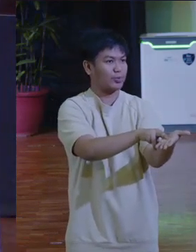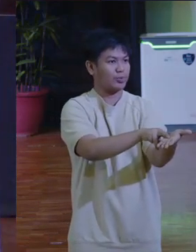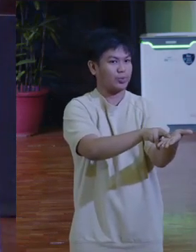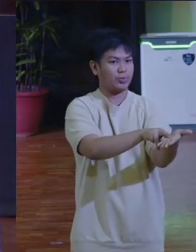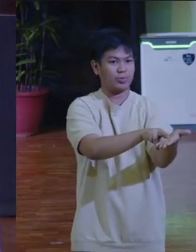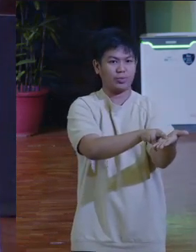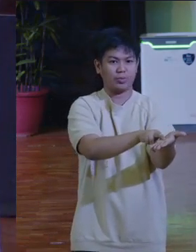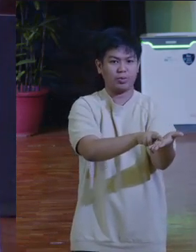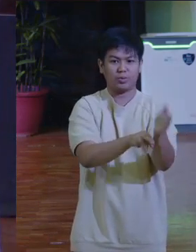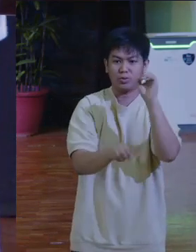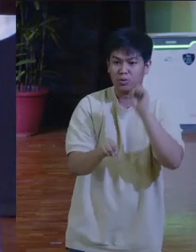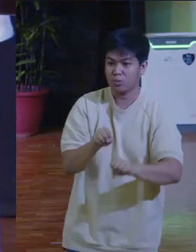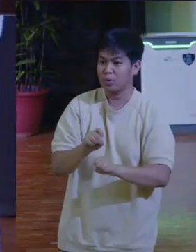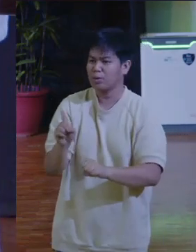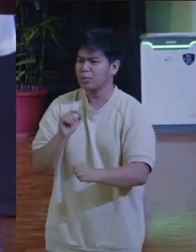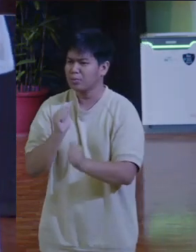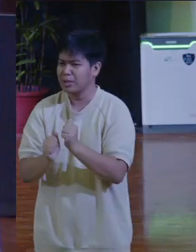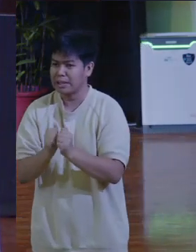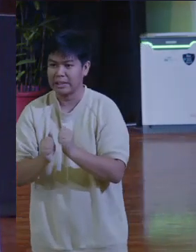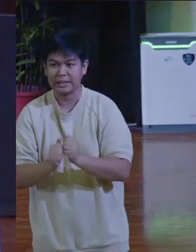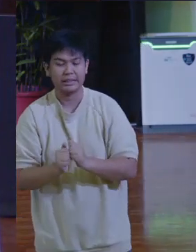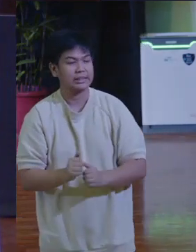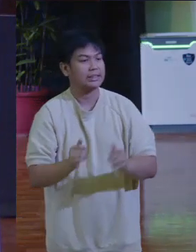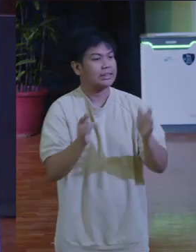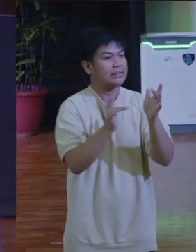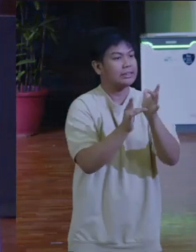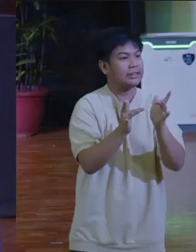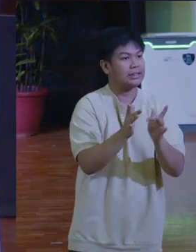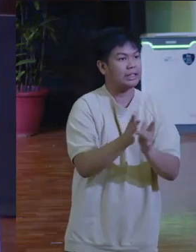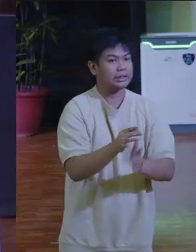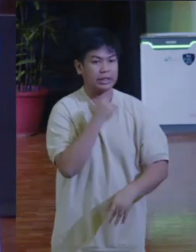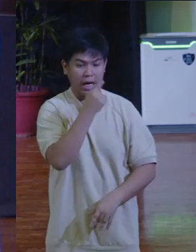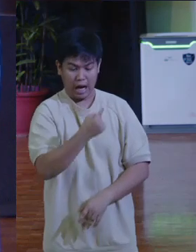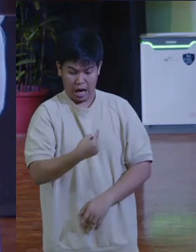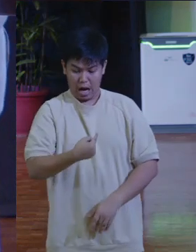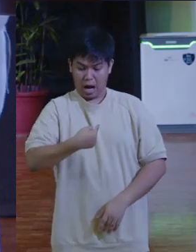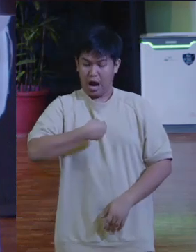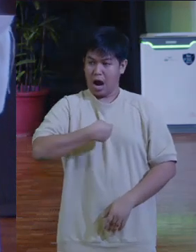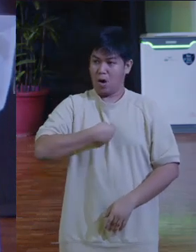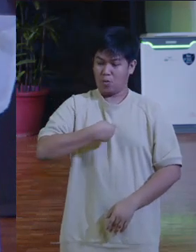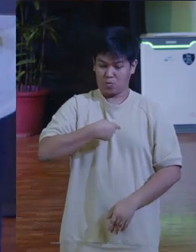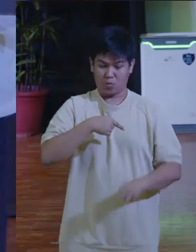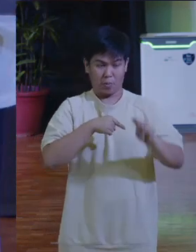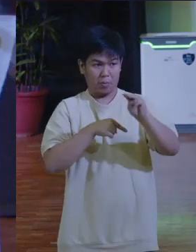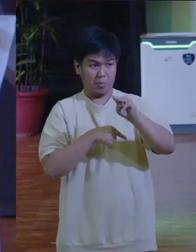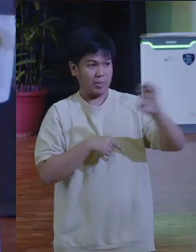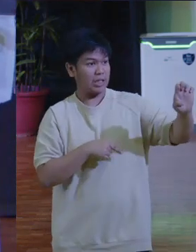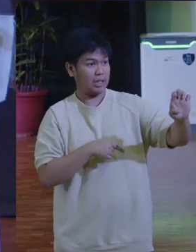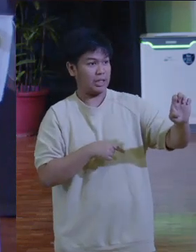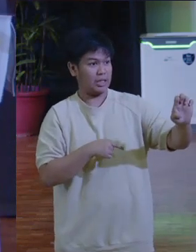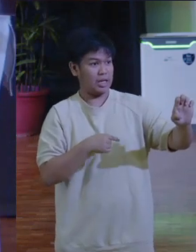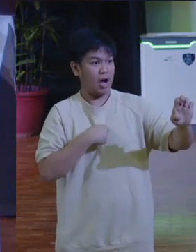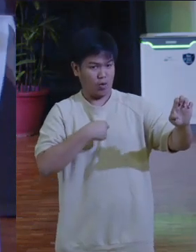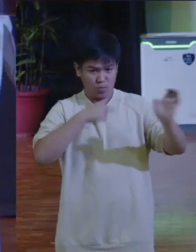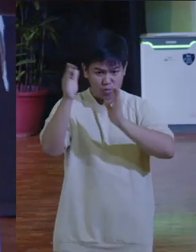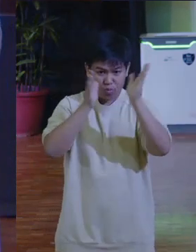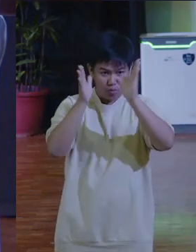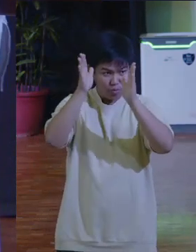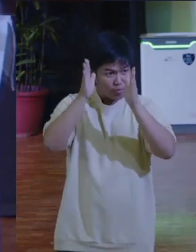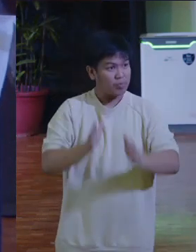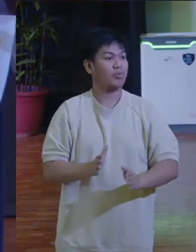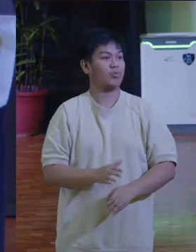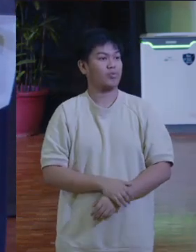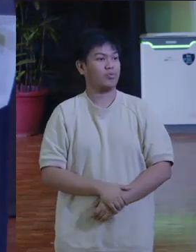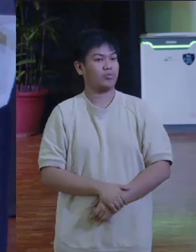yon, na sa sinagoga sa Nazareth, sinabi ni Jesus, na ako yan, ako yung tinutukoy na